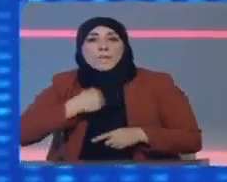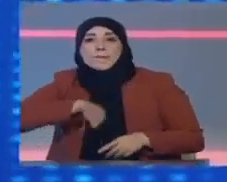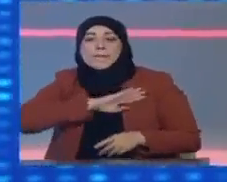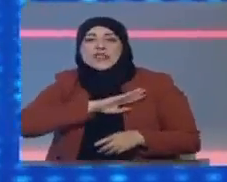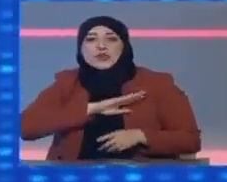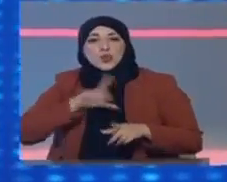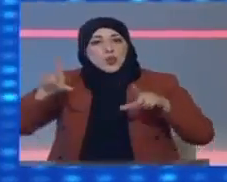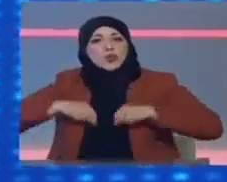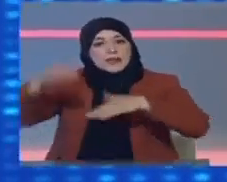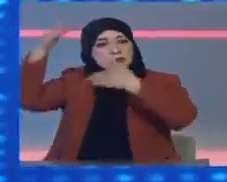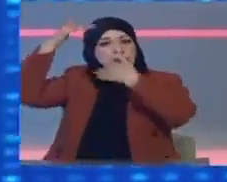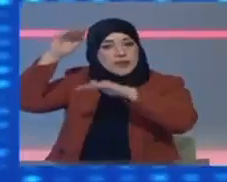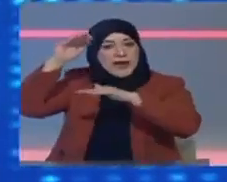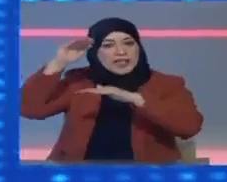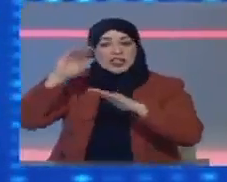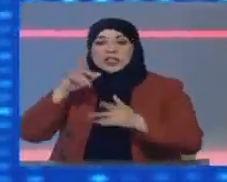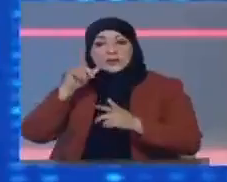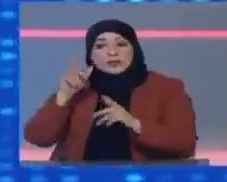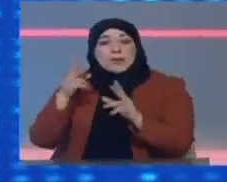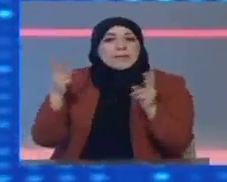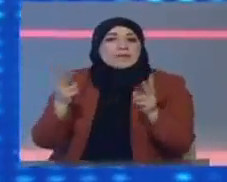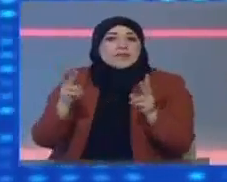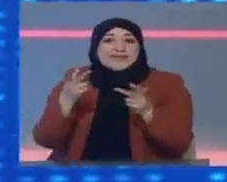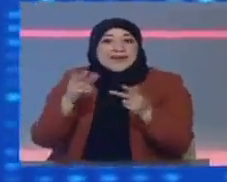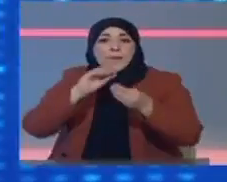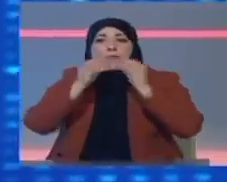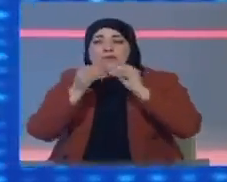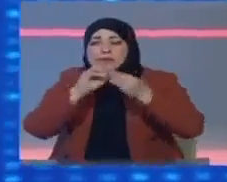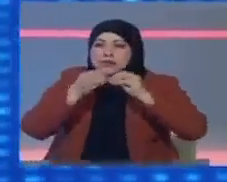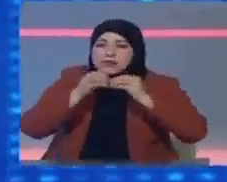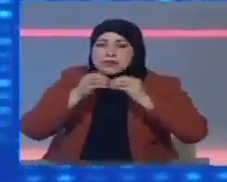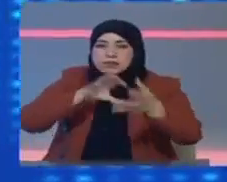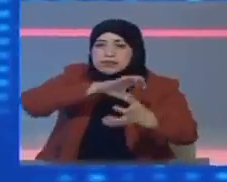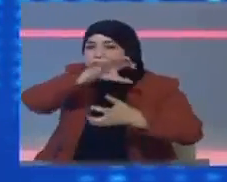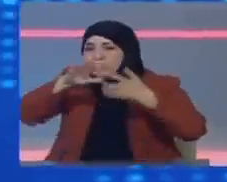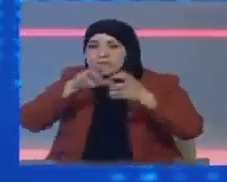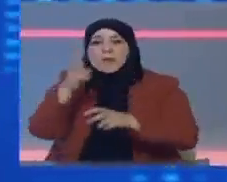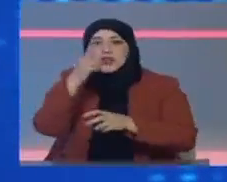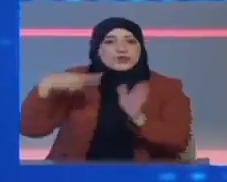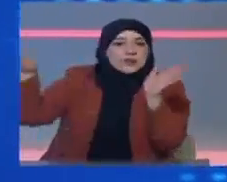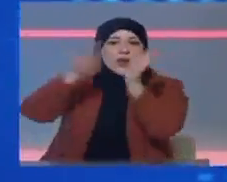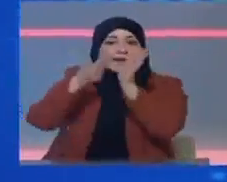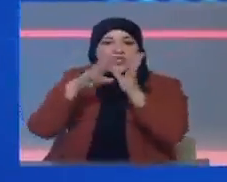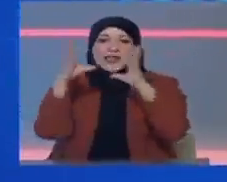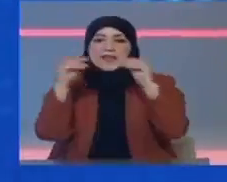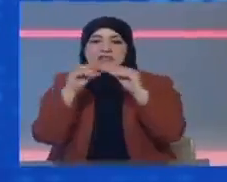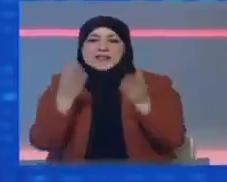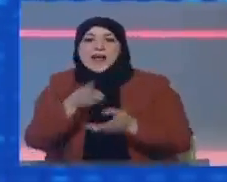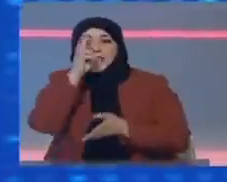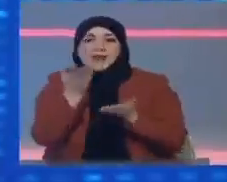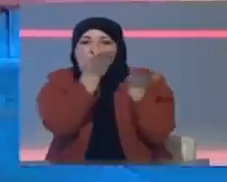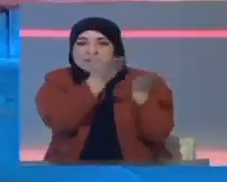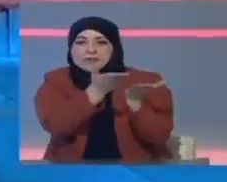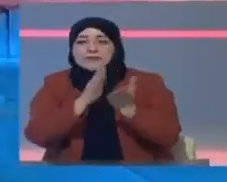الشؤون الخارجيه معادله معقده لها عده جوانب تفاصيل اكثر في الروبرتاج اتنى